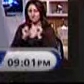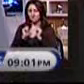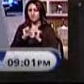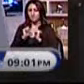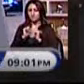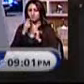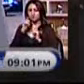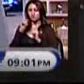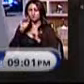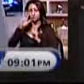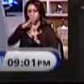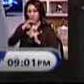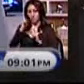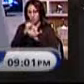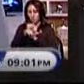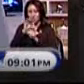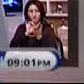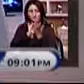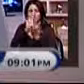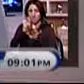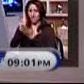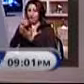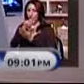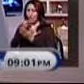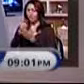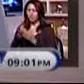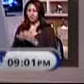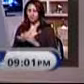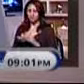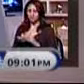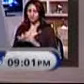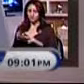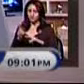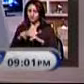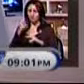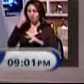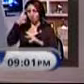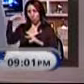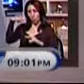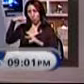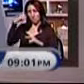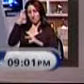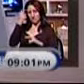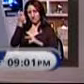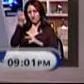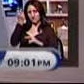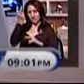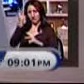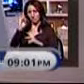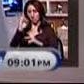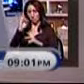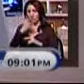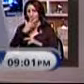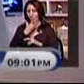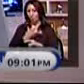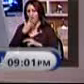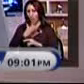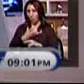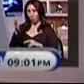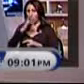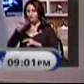بتكلم، هل ترى ان السؤال هل هو الاتجاه هو الاخوانه وزاره الثقافه، واذا كانت اخوانه فهؤلاء لا ينتمون